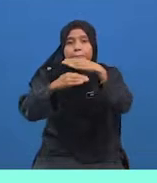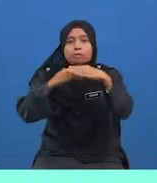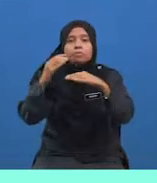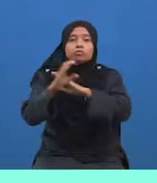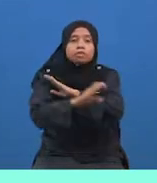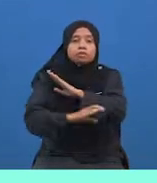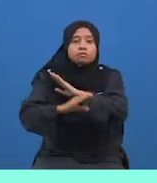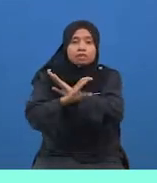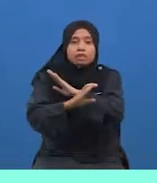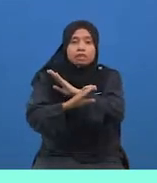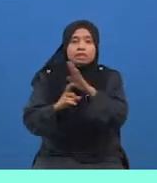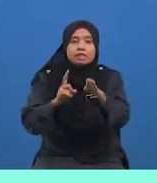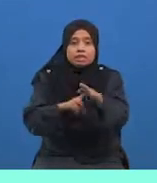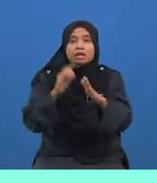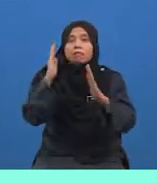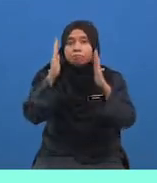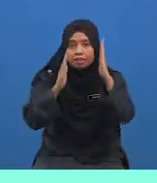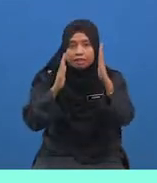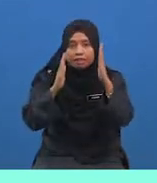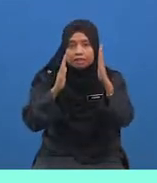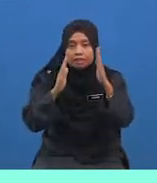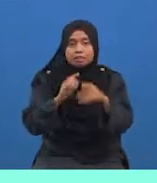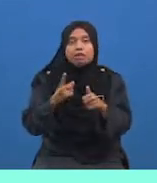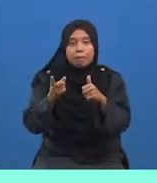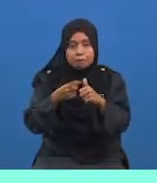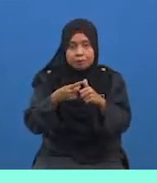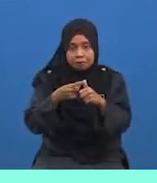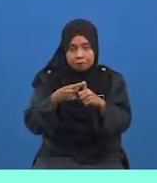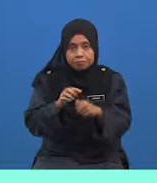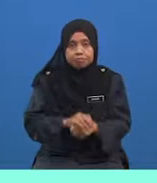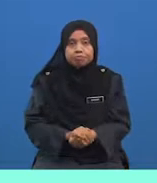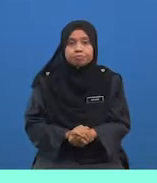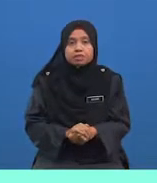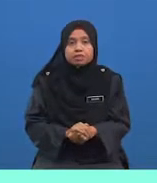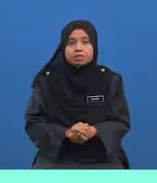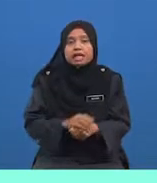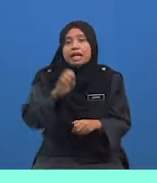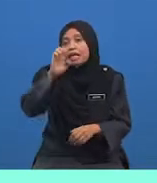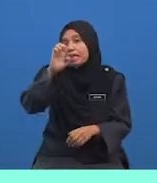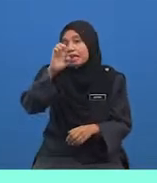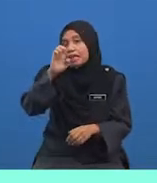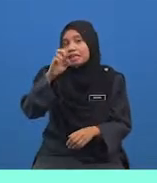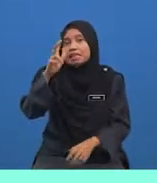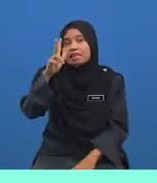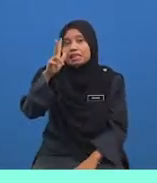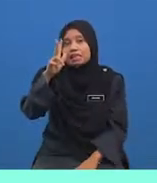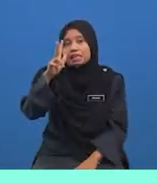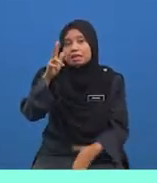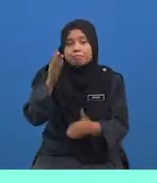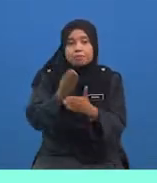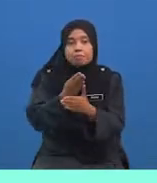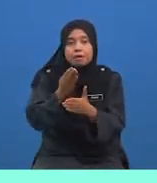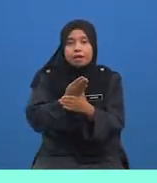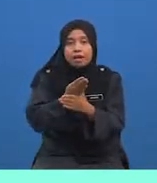pembangunan negara di Malaysia, iaitu yang pertama adalah dari segi e-perbankan,